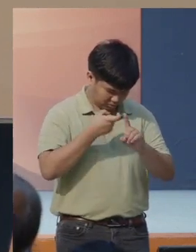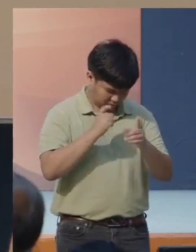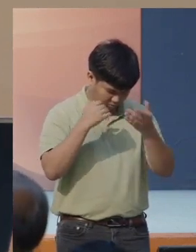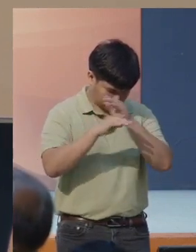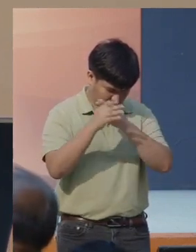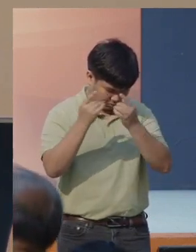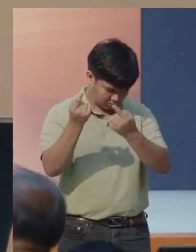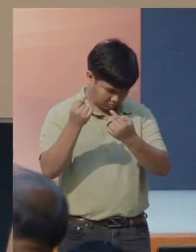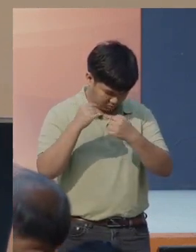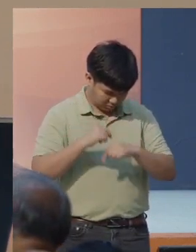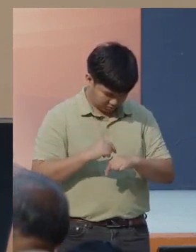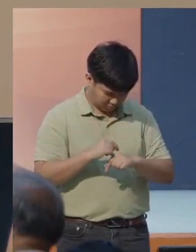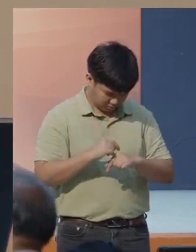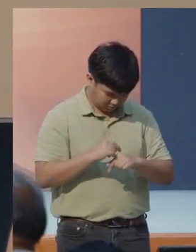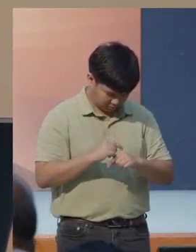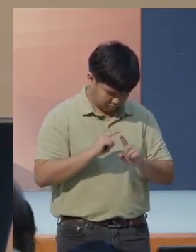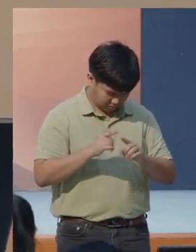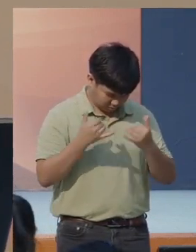Pero ngayon pa lamang,